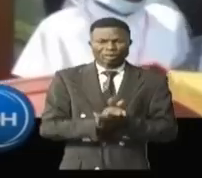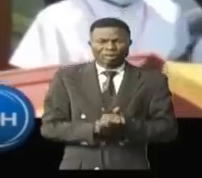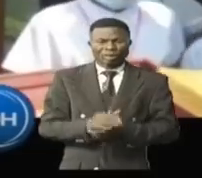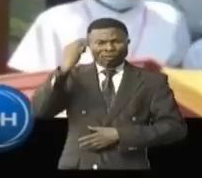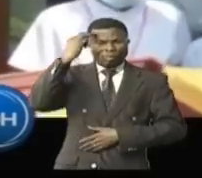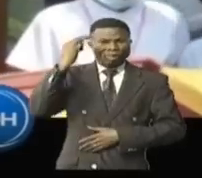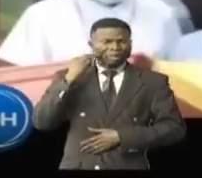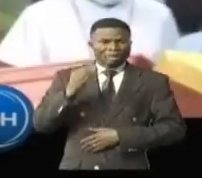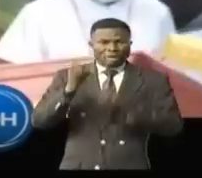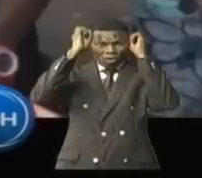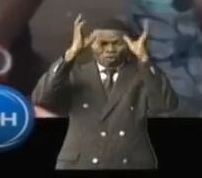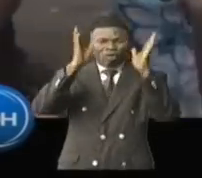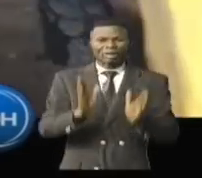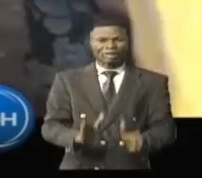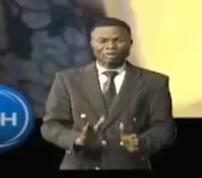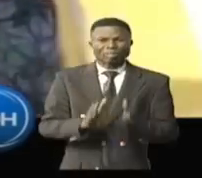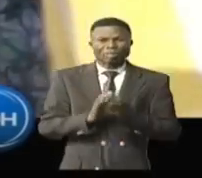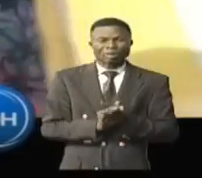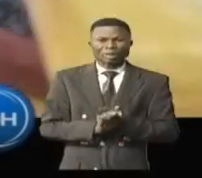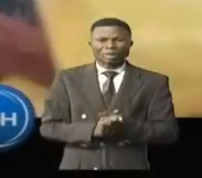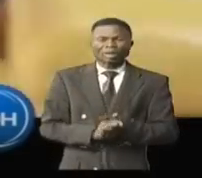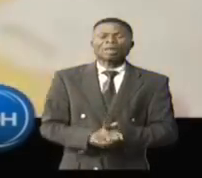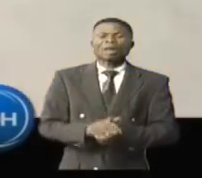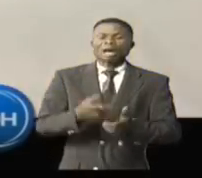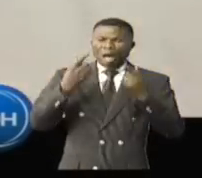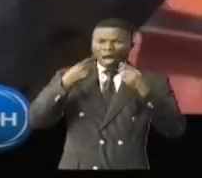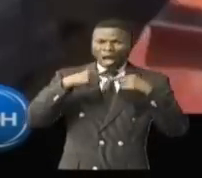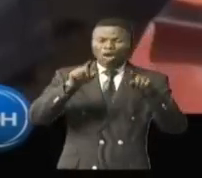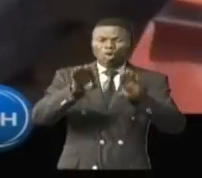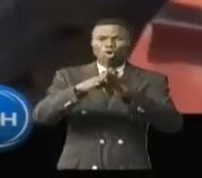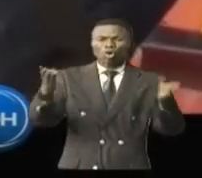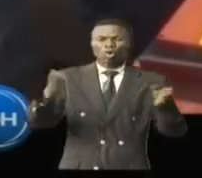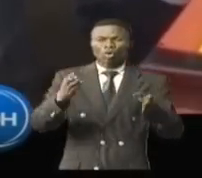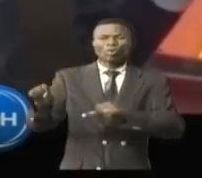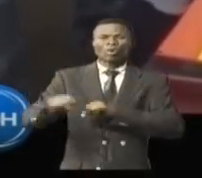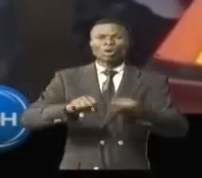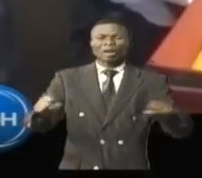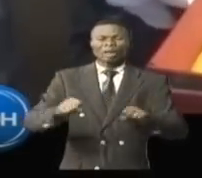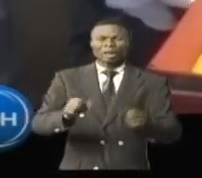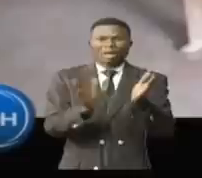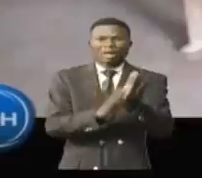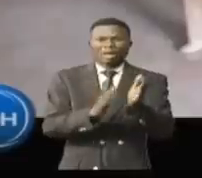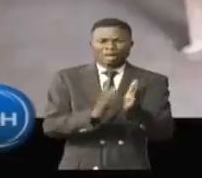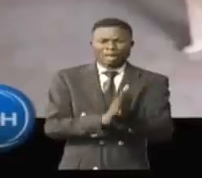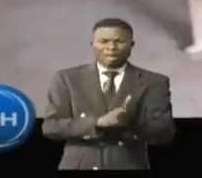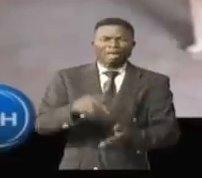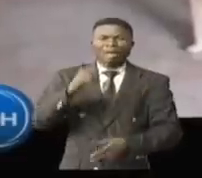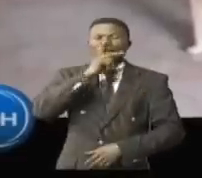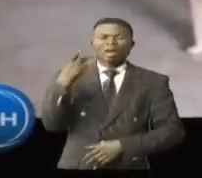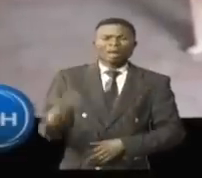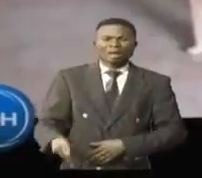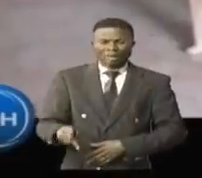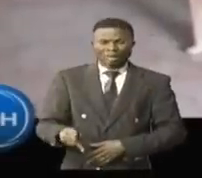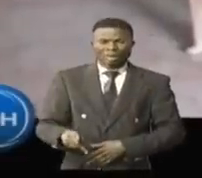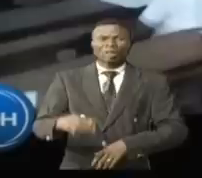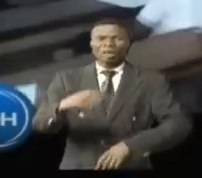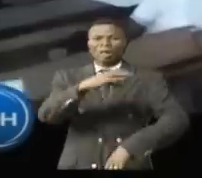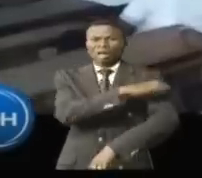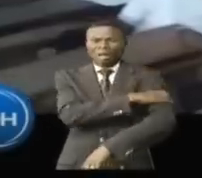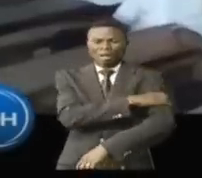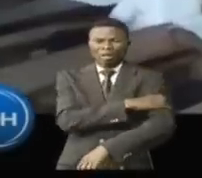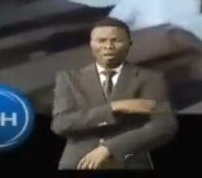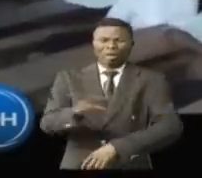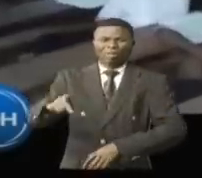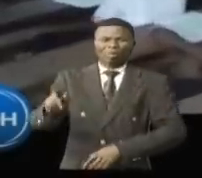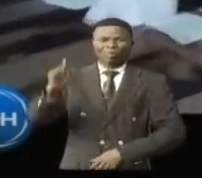ministre de l'EPST, Tony Mwaba, a donné le coup d'envoi de cette épreuve au collège Maele à Kisangani, chef-lieu de la province de la